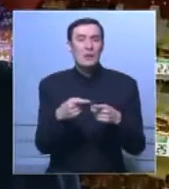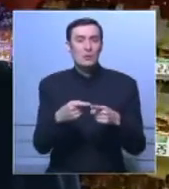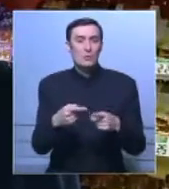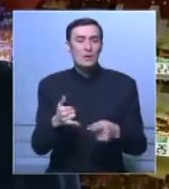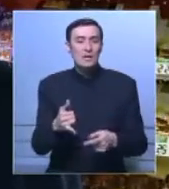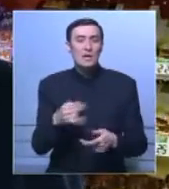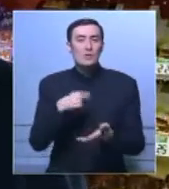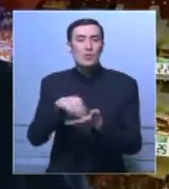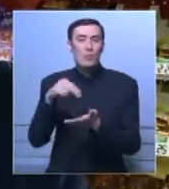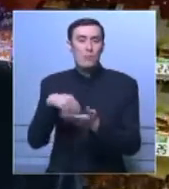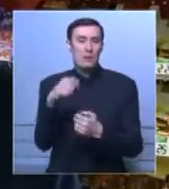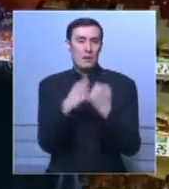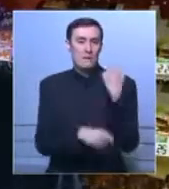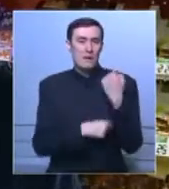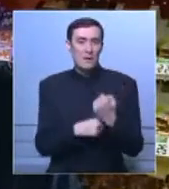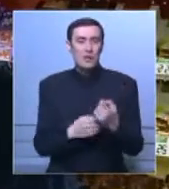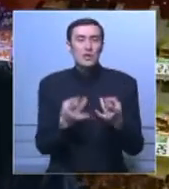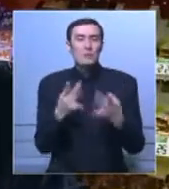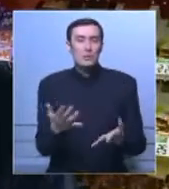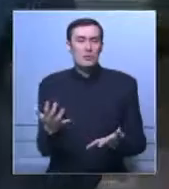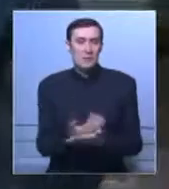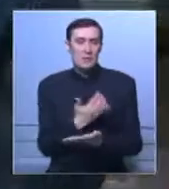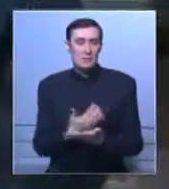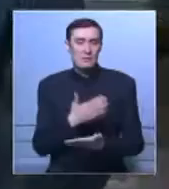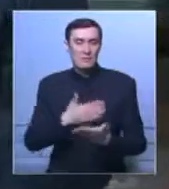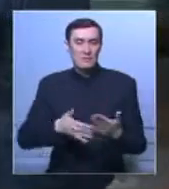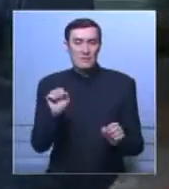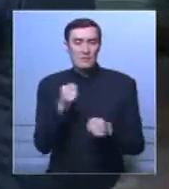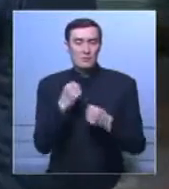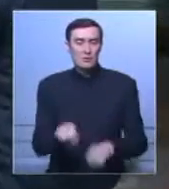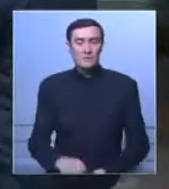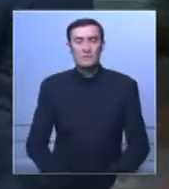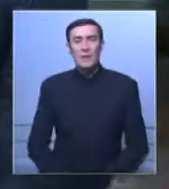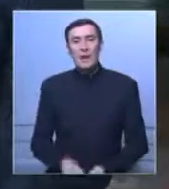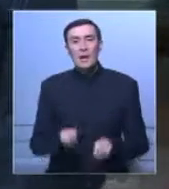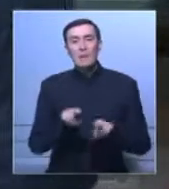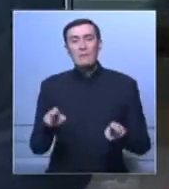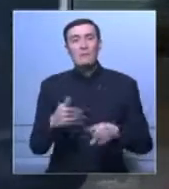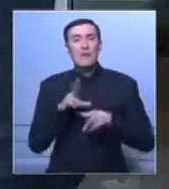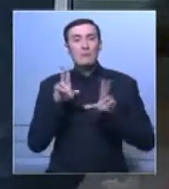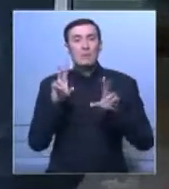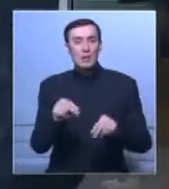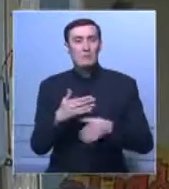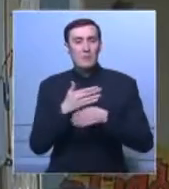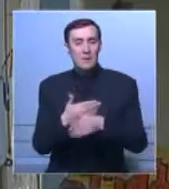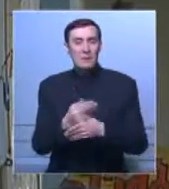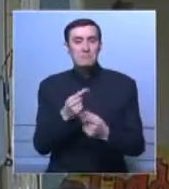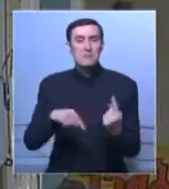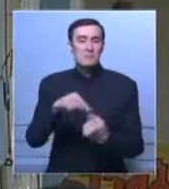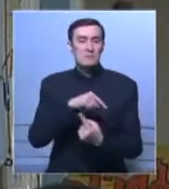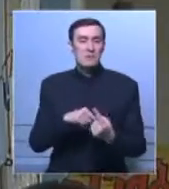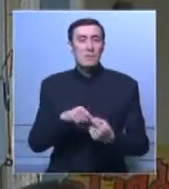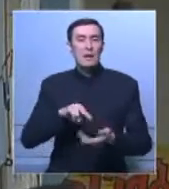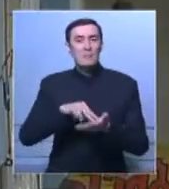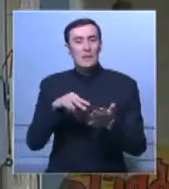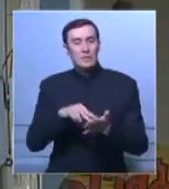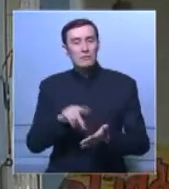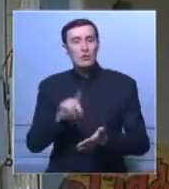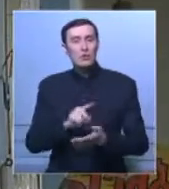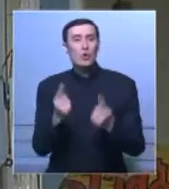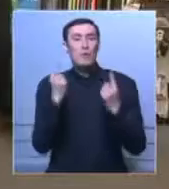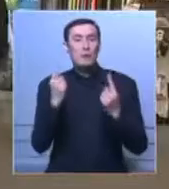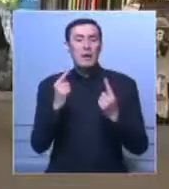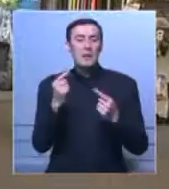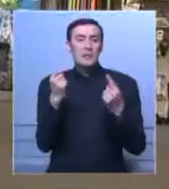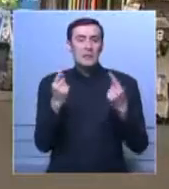плату и закупать товар. Не то что зарабатывать. Правительство обещает поддержать бизнесменов. По их словам, рассчитывать на то, что